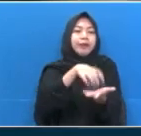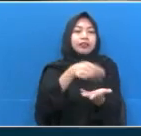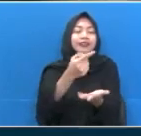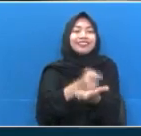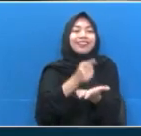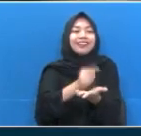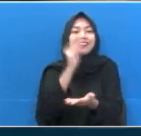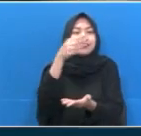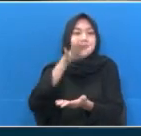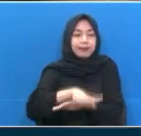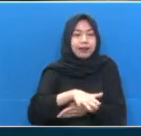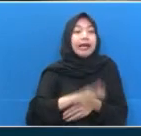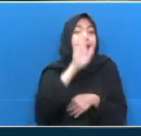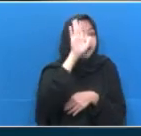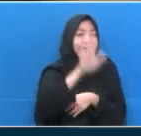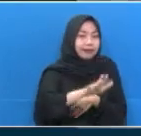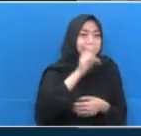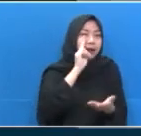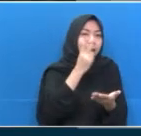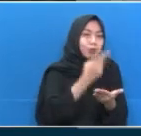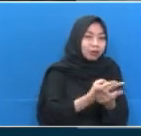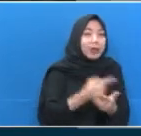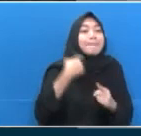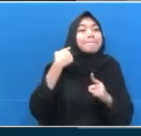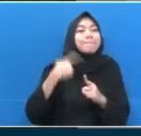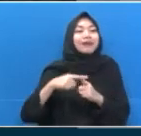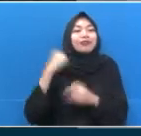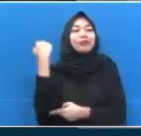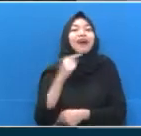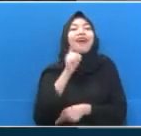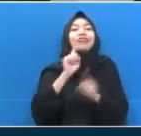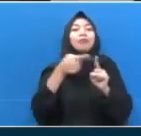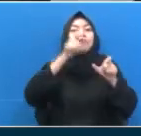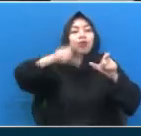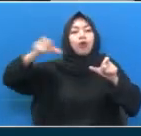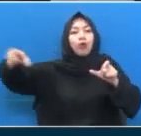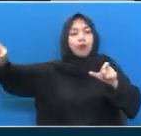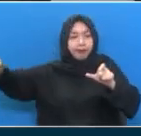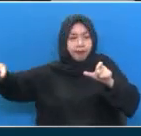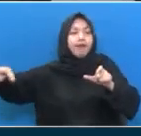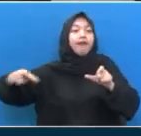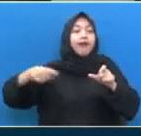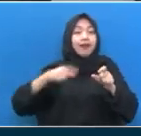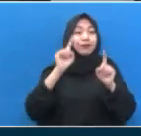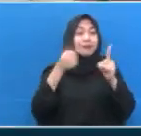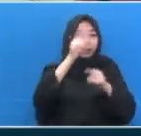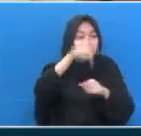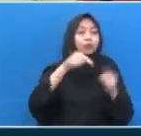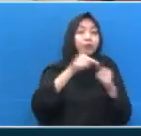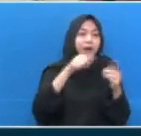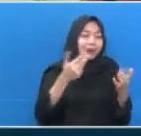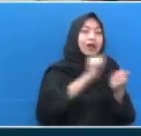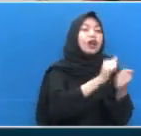menyerahkan barang bukti dan total 11 tersangka dari masing-masing yakni kasus pembunuhan berencana dan